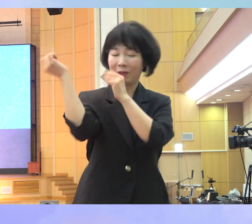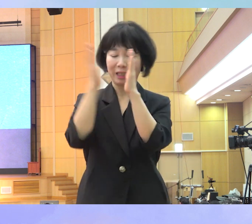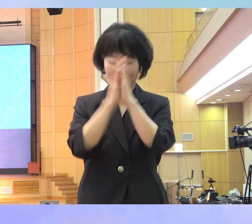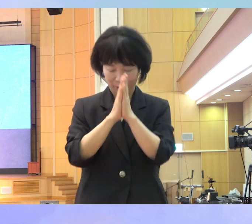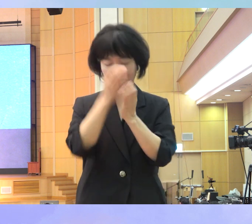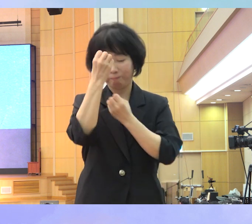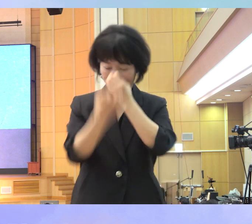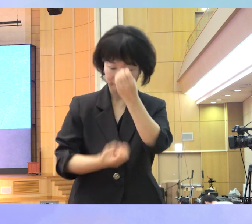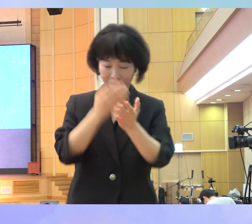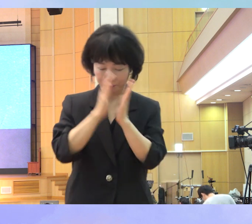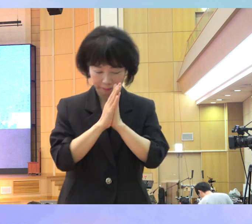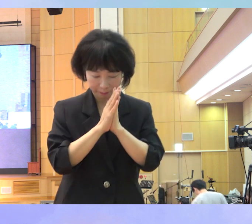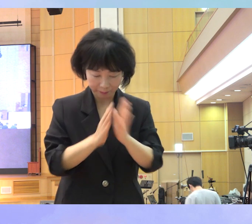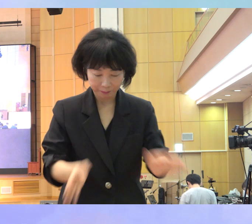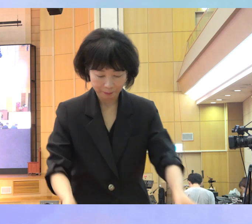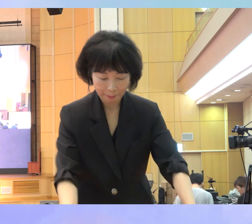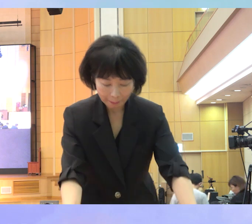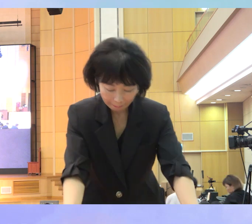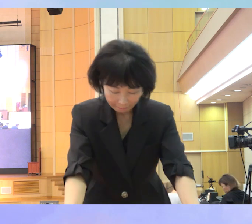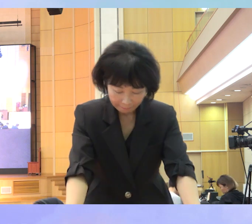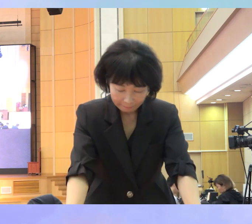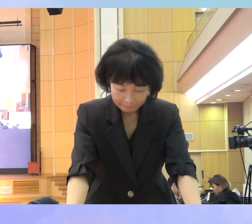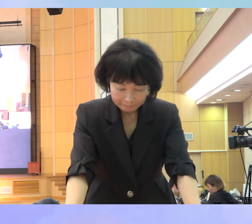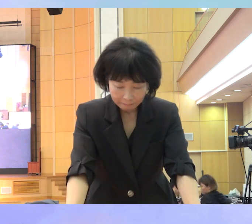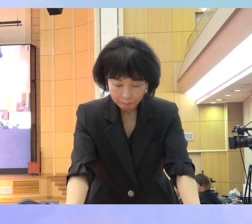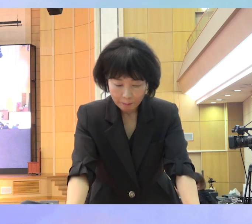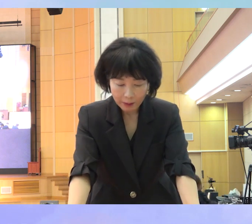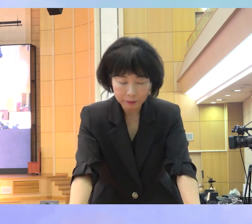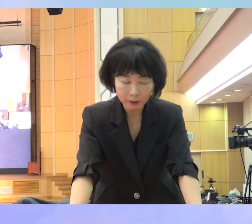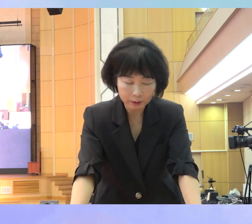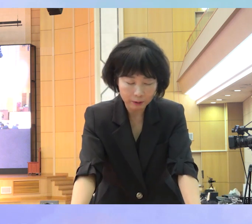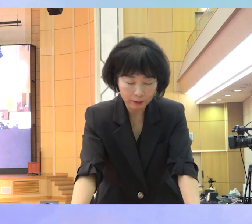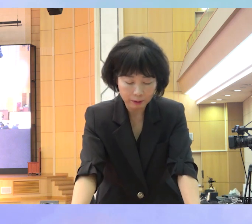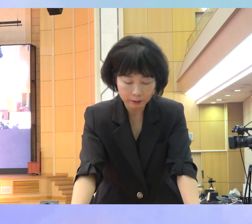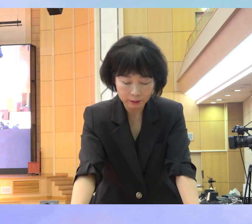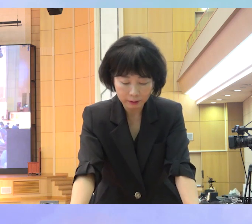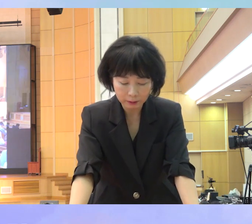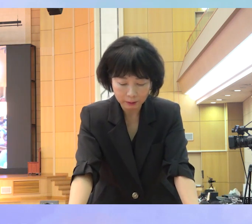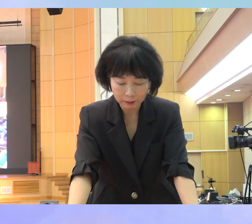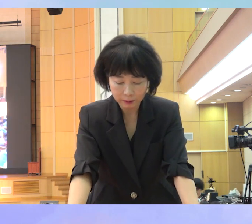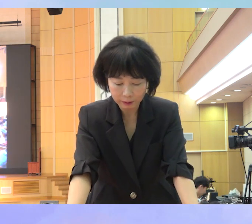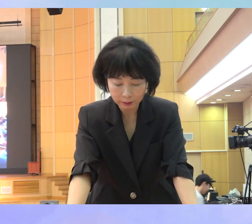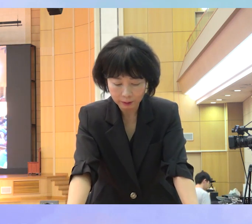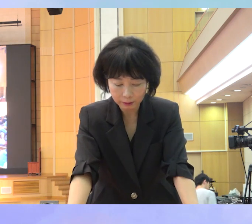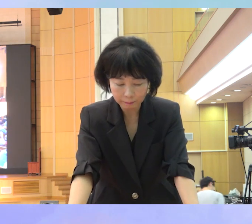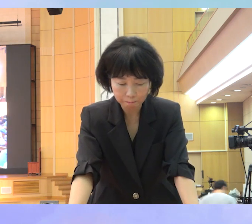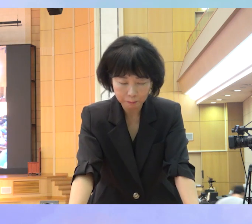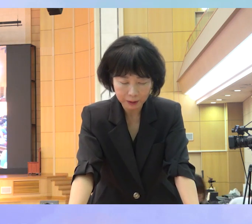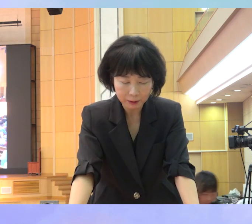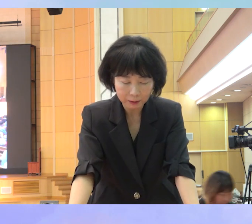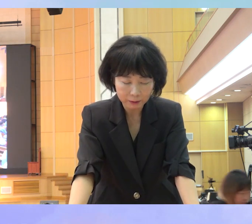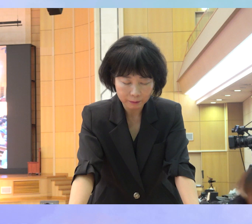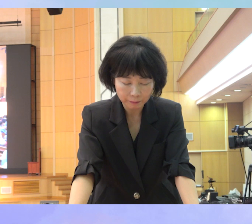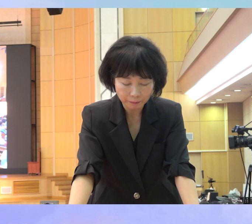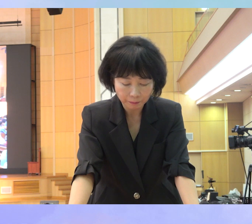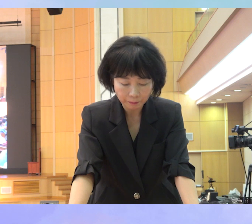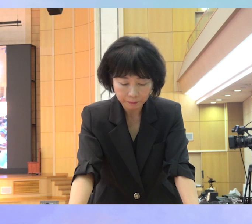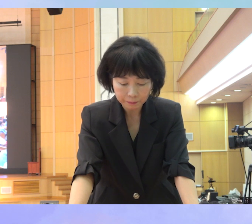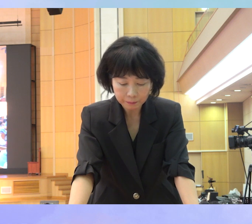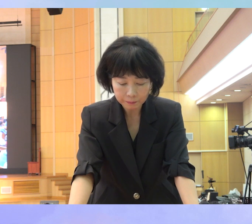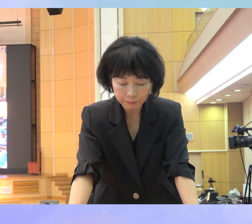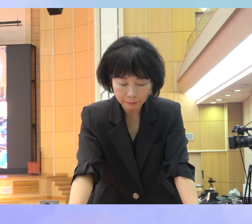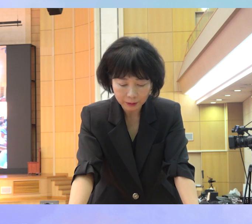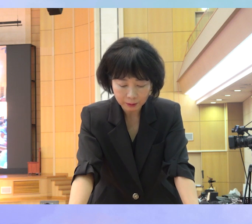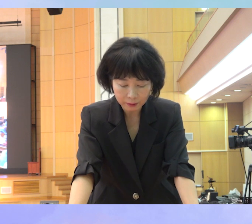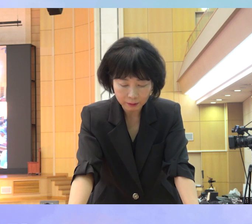합치면서 기도하겠습니다. 사랑해 주님, 은혜와 사랑을 감사합니다. 말이 가진 힘이라는 제목으로 오늘 귀한 말씀을 들었습니다. 말의 수명이